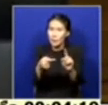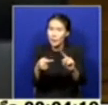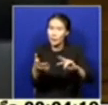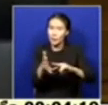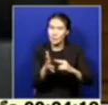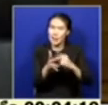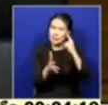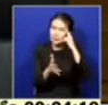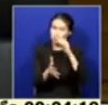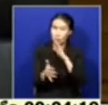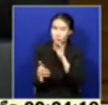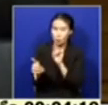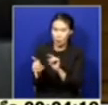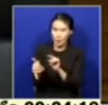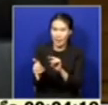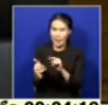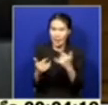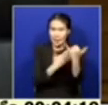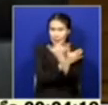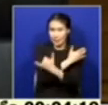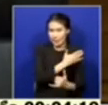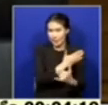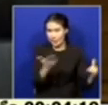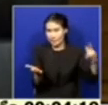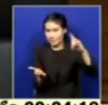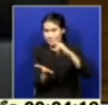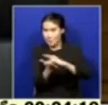ใหญ่นะครับแต่ไม่มีทูต